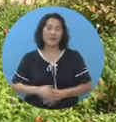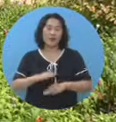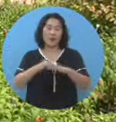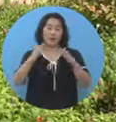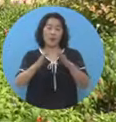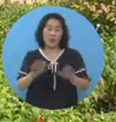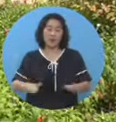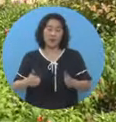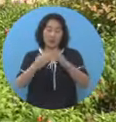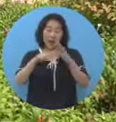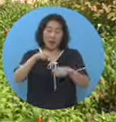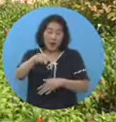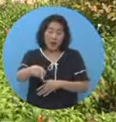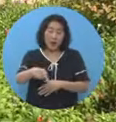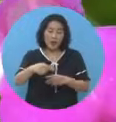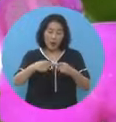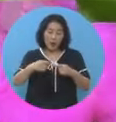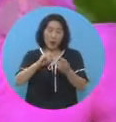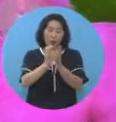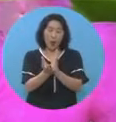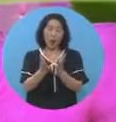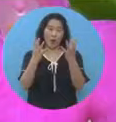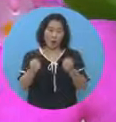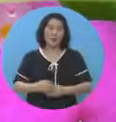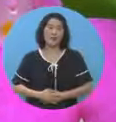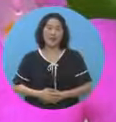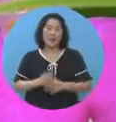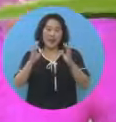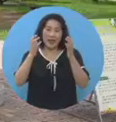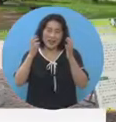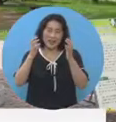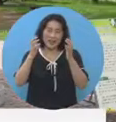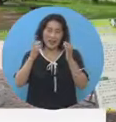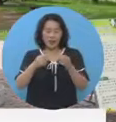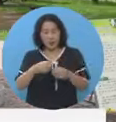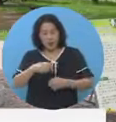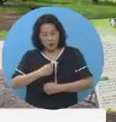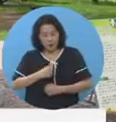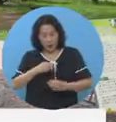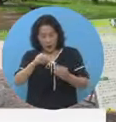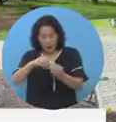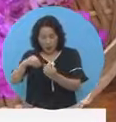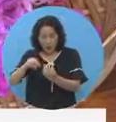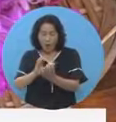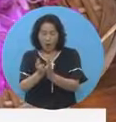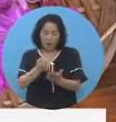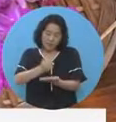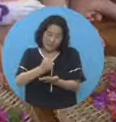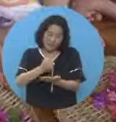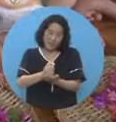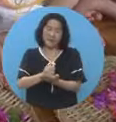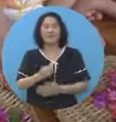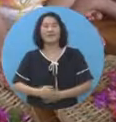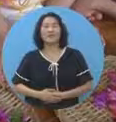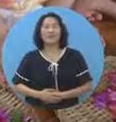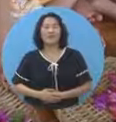농업박물관 앞마당에 봉숭아꽃이 활짝 피었습니다. 아이들은 조심스레 딴 봉숭아꽃을